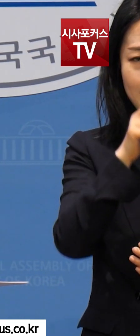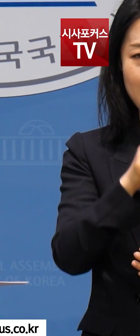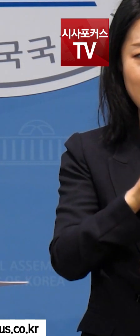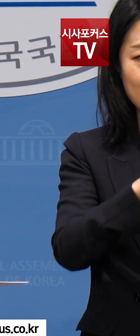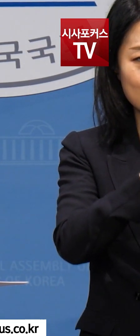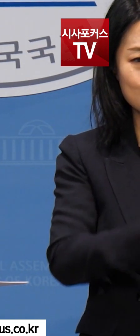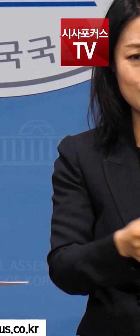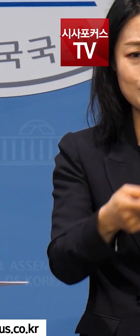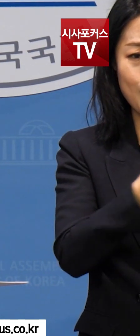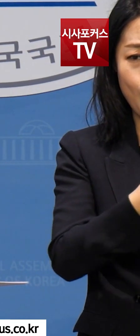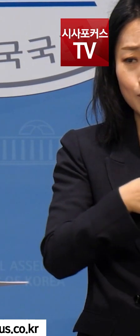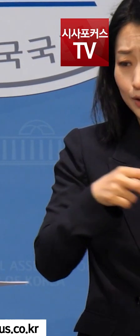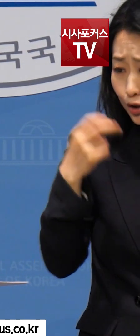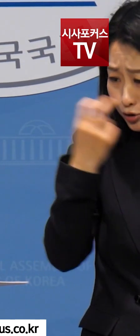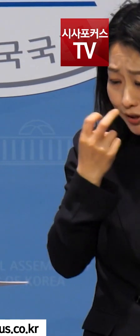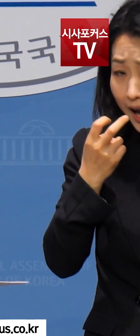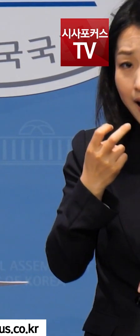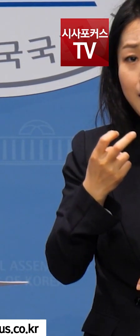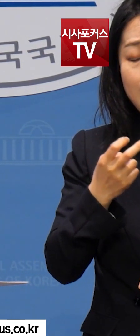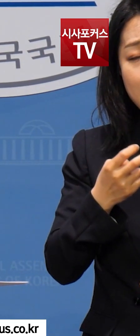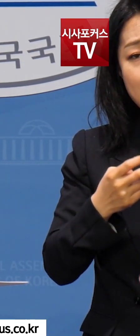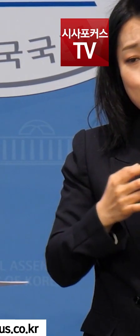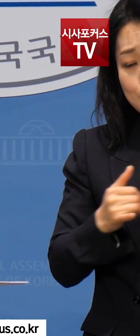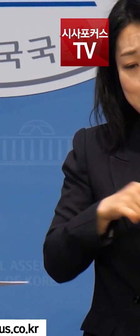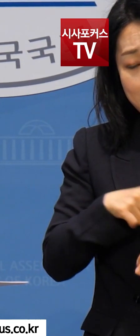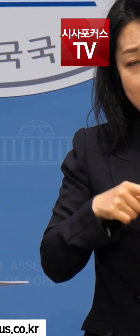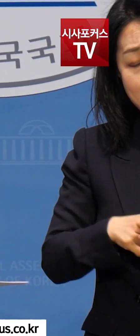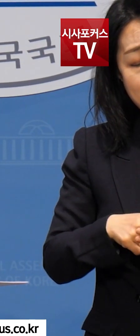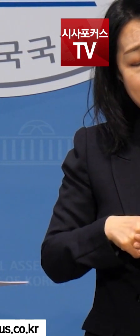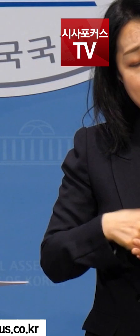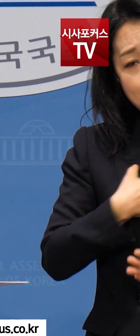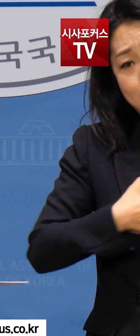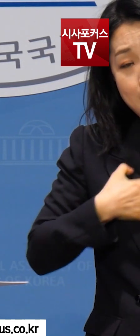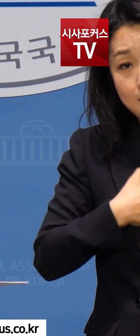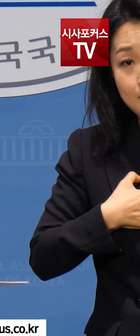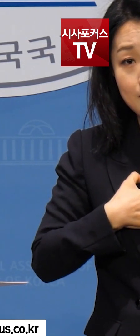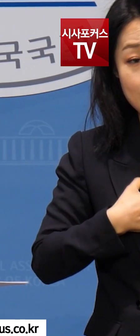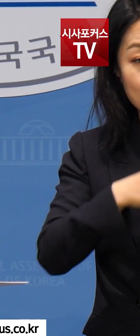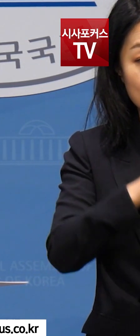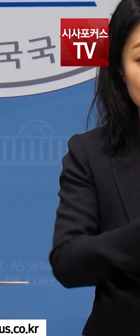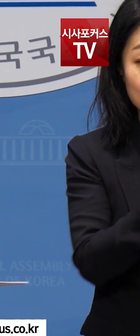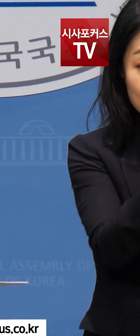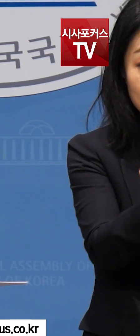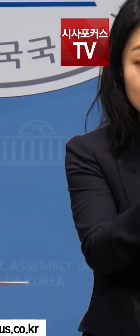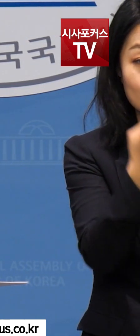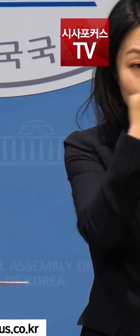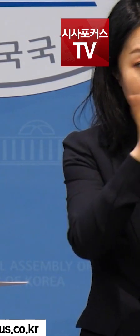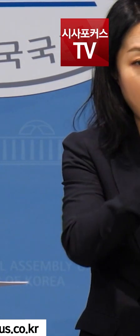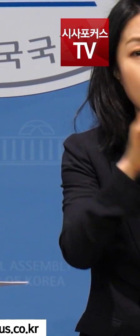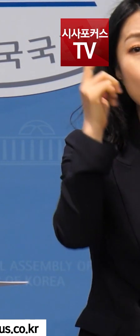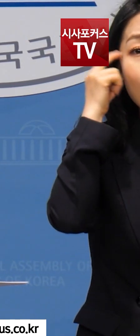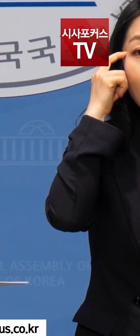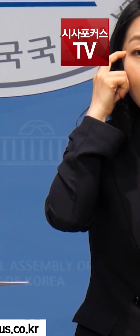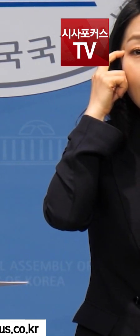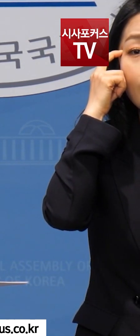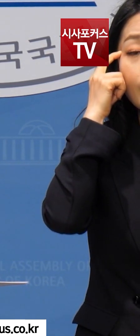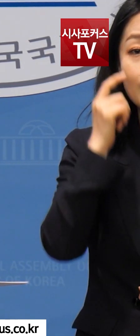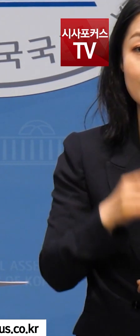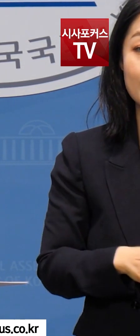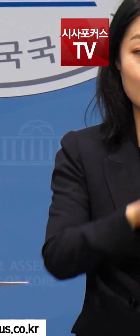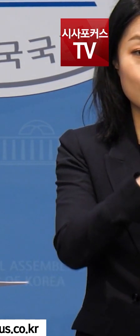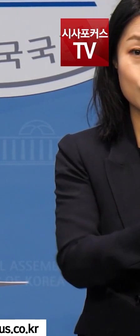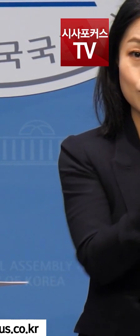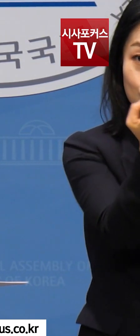있습니다 최목사의 청탁을 들어준 김건희 여사는 왜 조사하지 않습니까 김건희 여사 앞에만